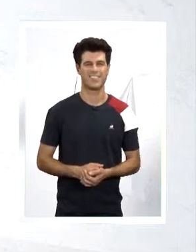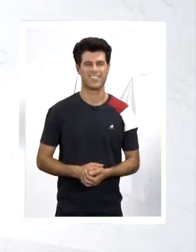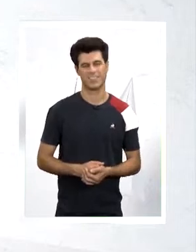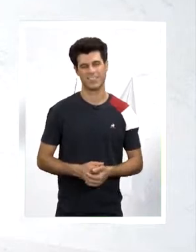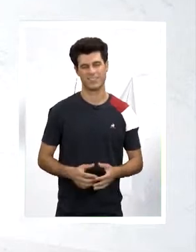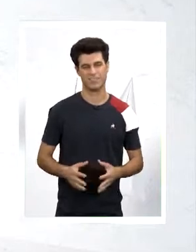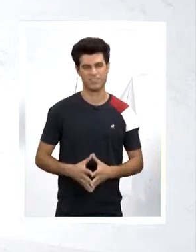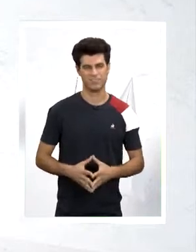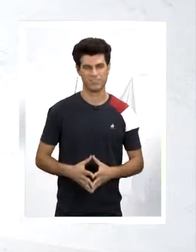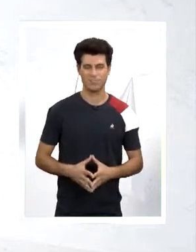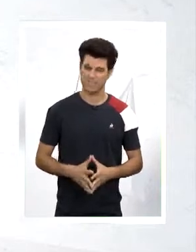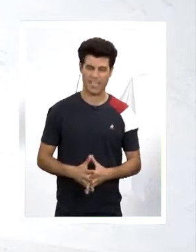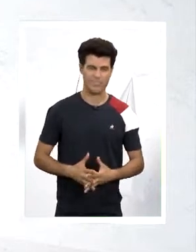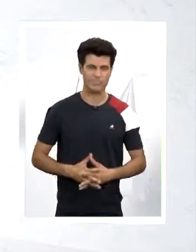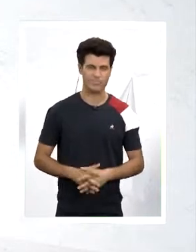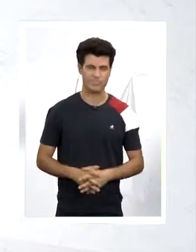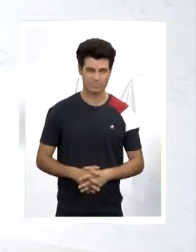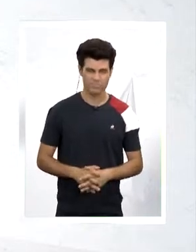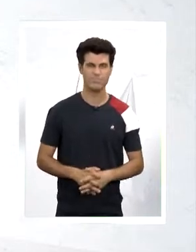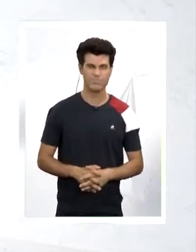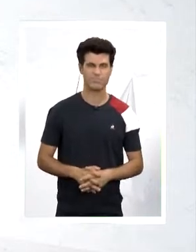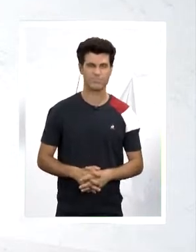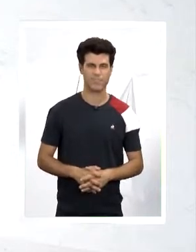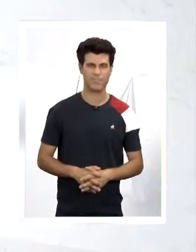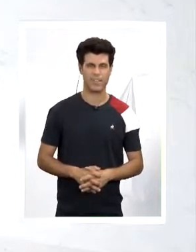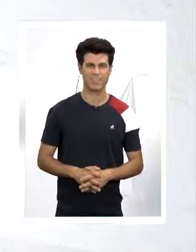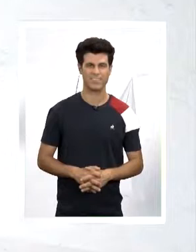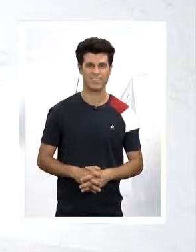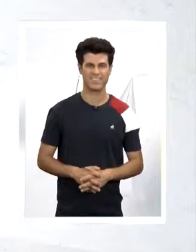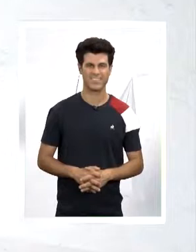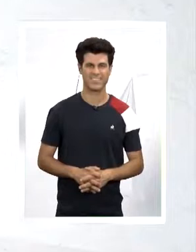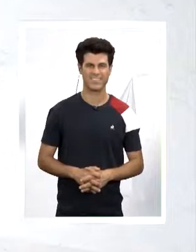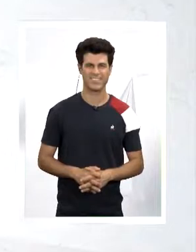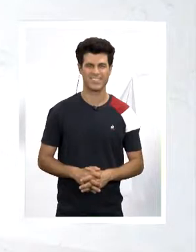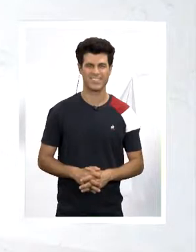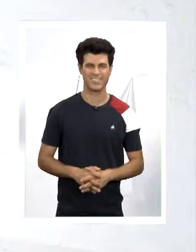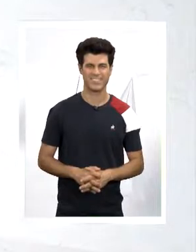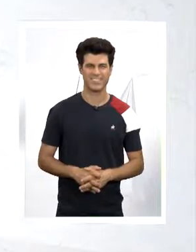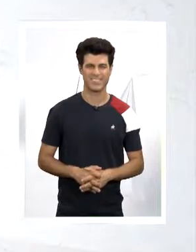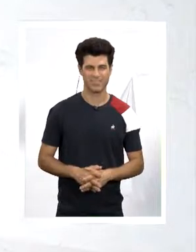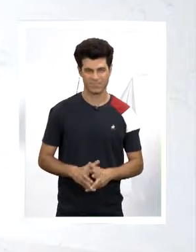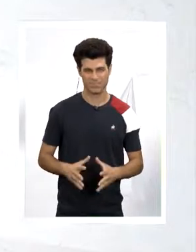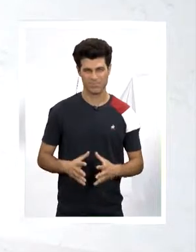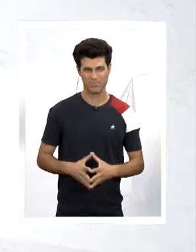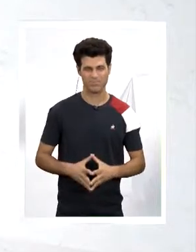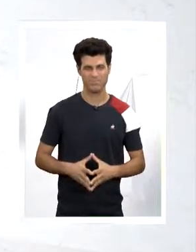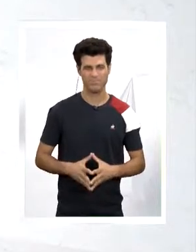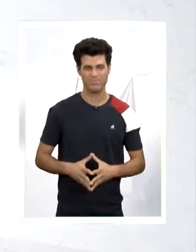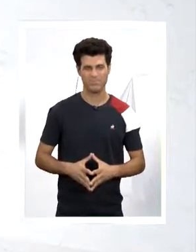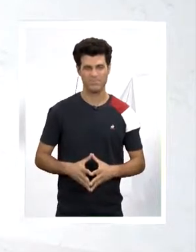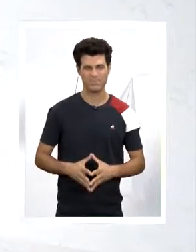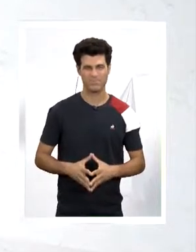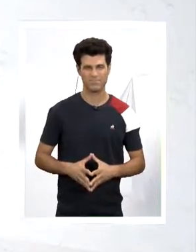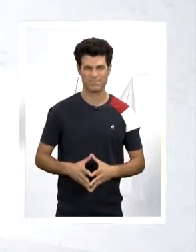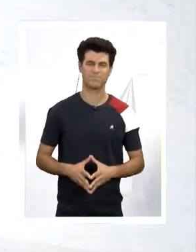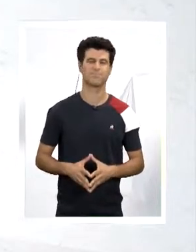בבית ספר משגב. כן. בגבעת חיים איחוד. יפה. אני בכיתה ד' ואני בת 9, ואני לומדת